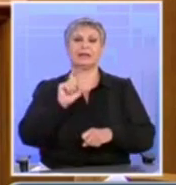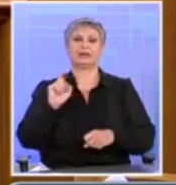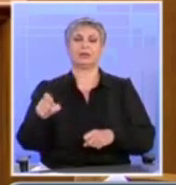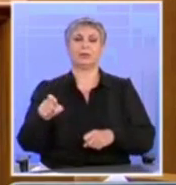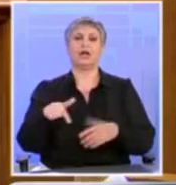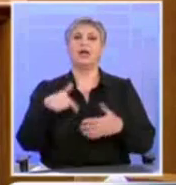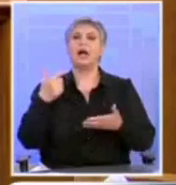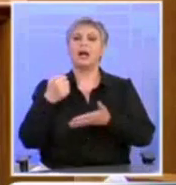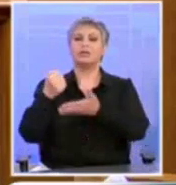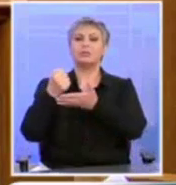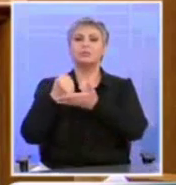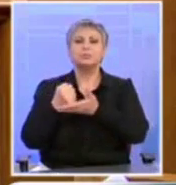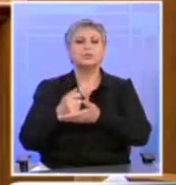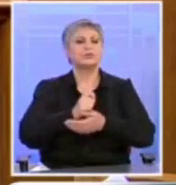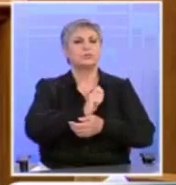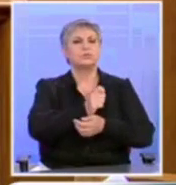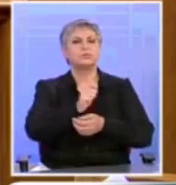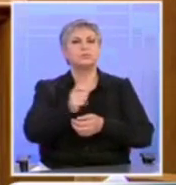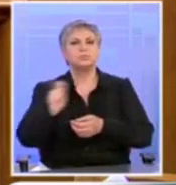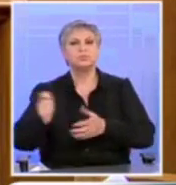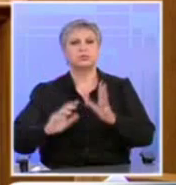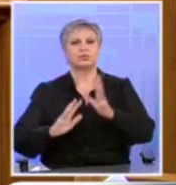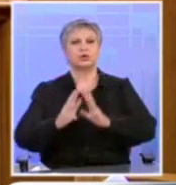πάει στη ρευστότητα και στην ανάπτυξη.